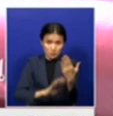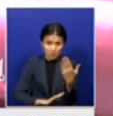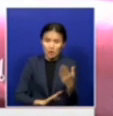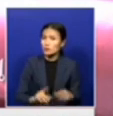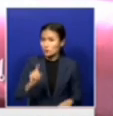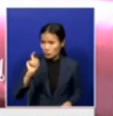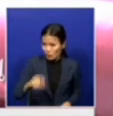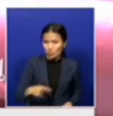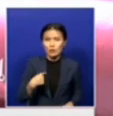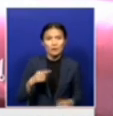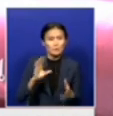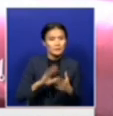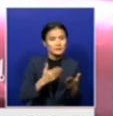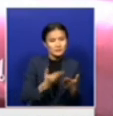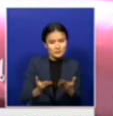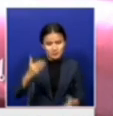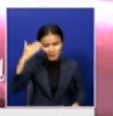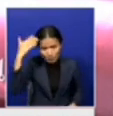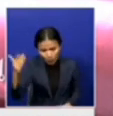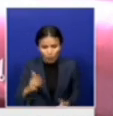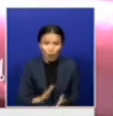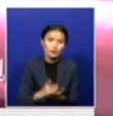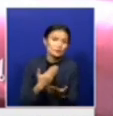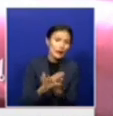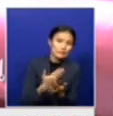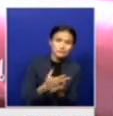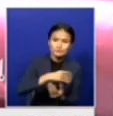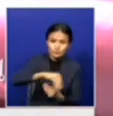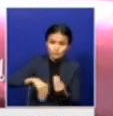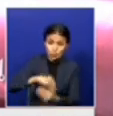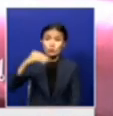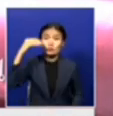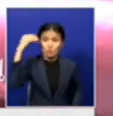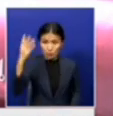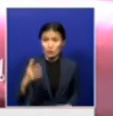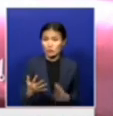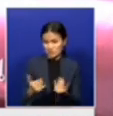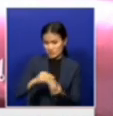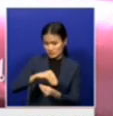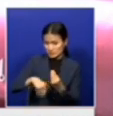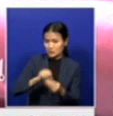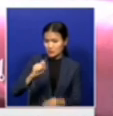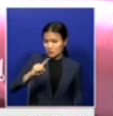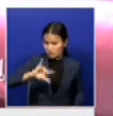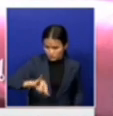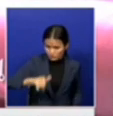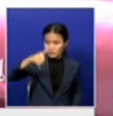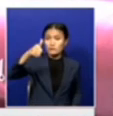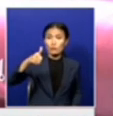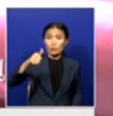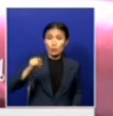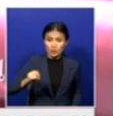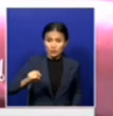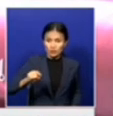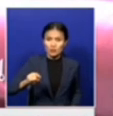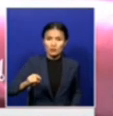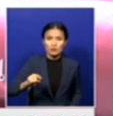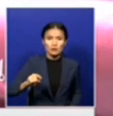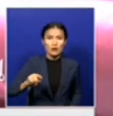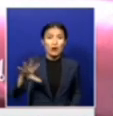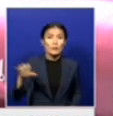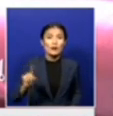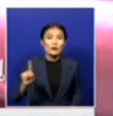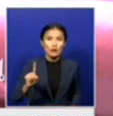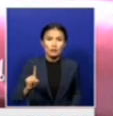กิจครั้งนี้จึงต้องอาศัยคนตัวเล็กตัวน้อยแล้วก็ธุรกิจ SME ทั้งหมดเ